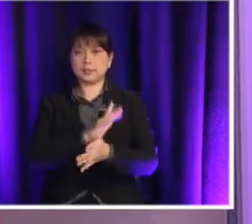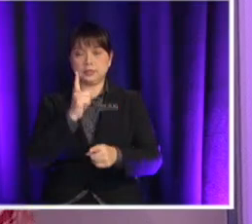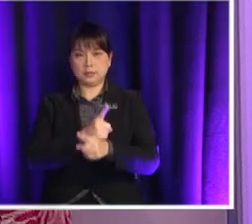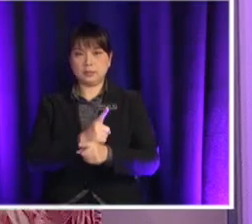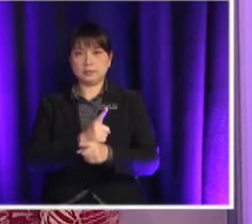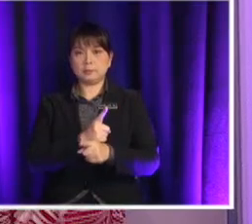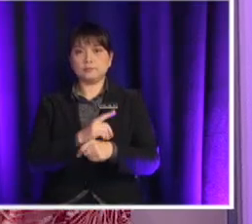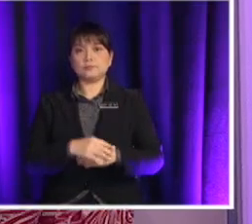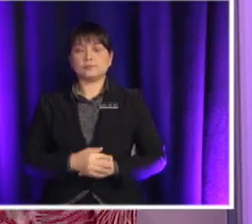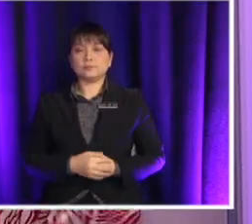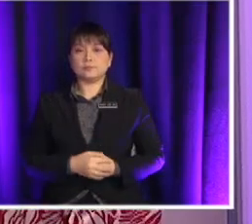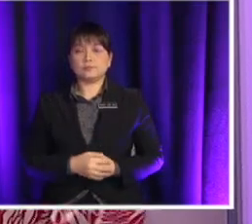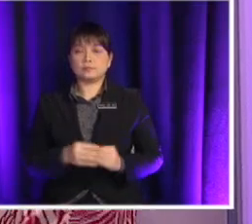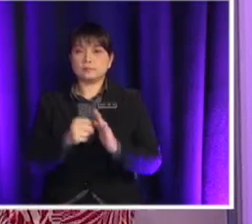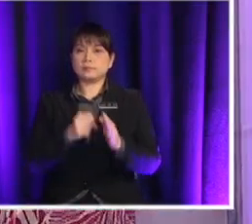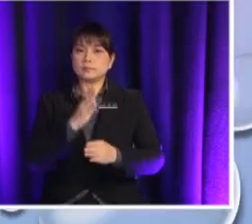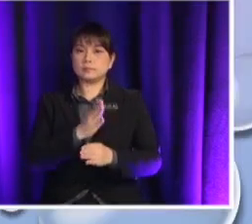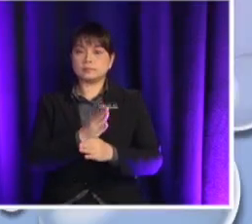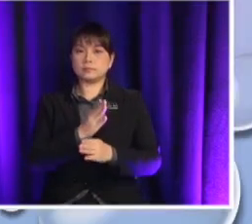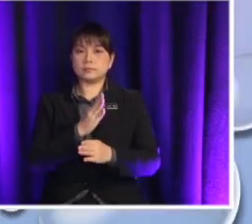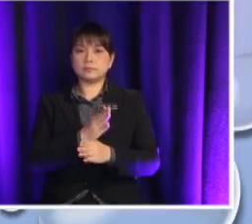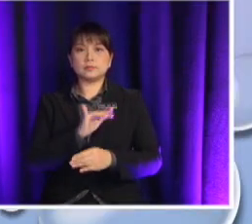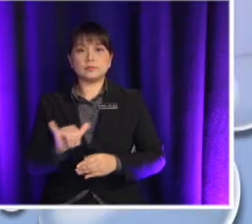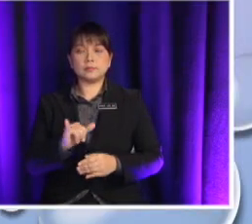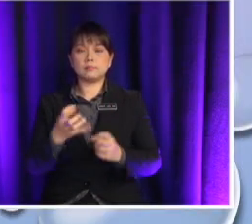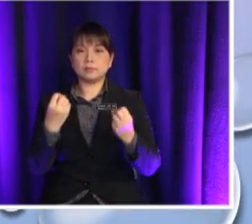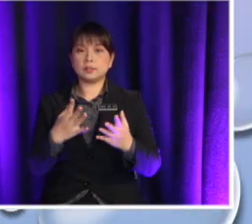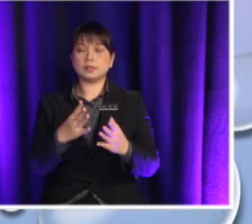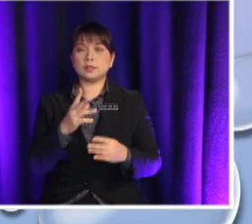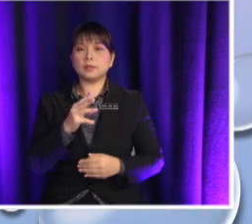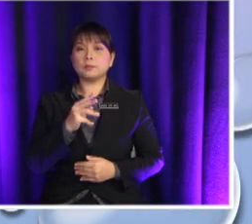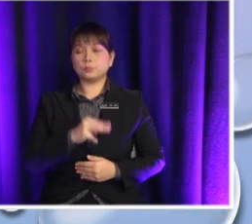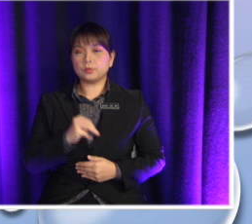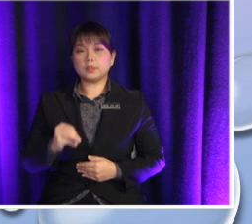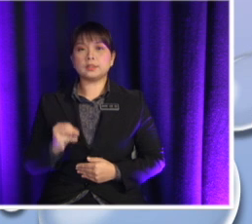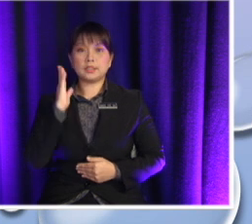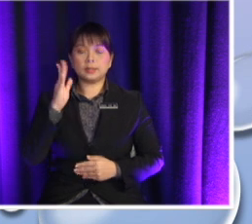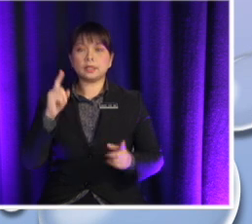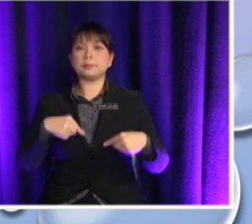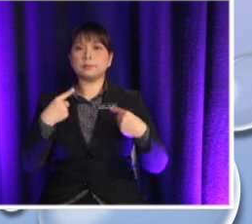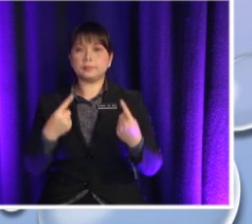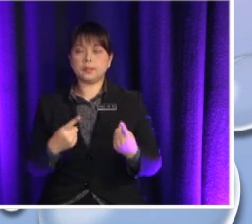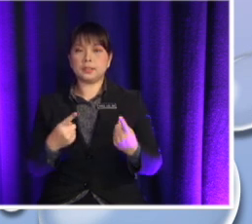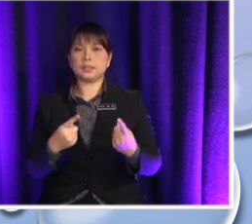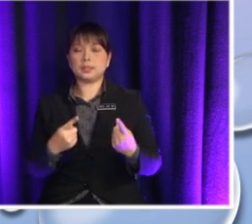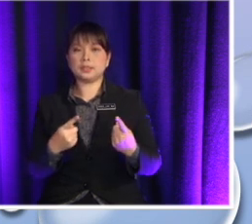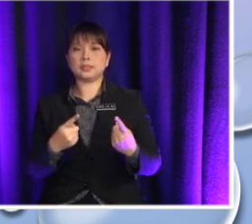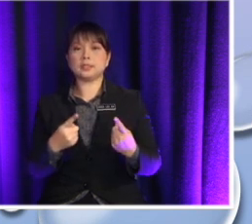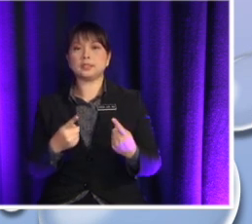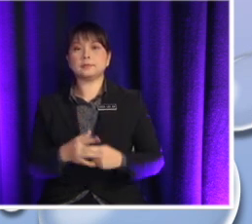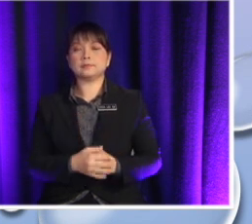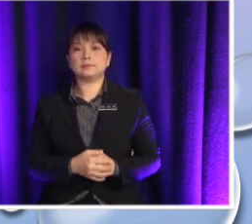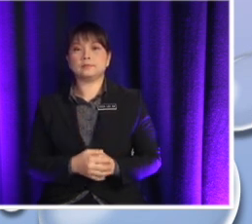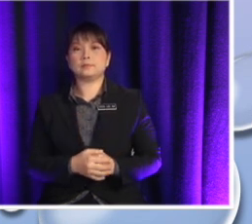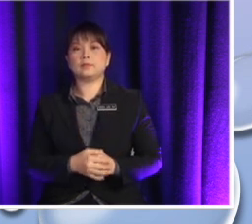reka. Okey, sebenarnya kebanyakan pelajar kita dia akan pergi kepada software yang paling ramai guna